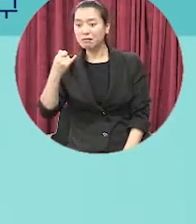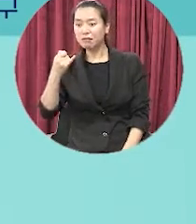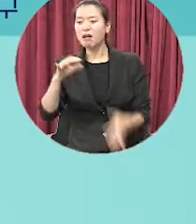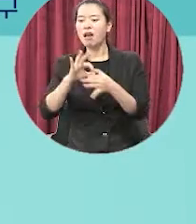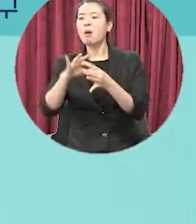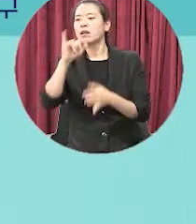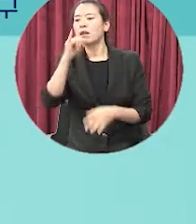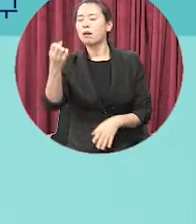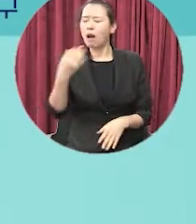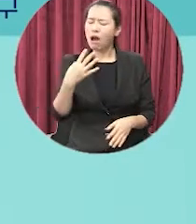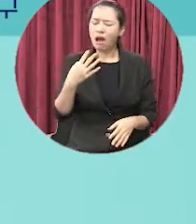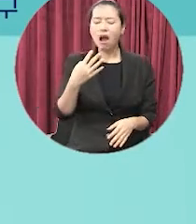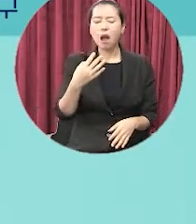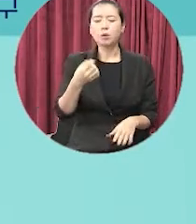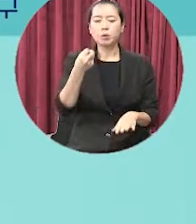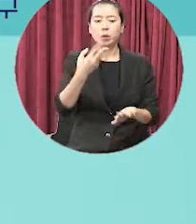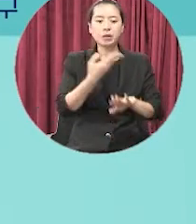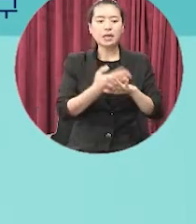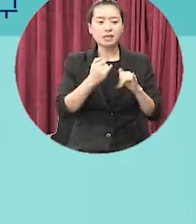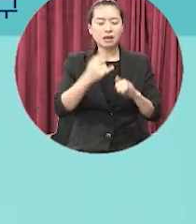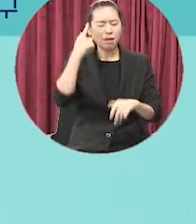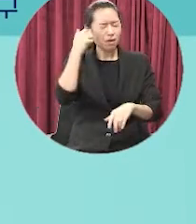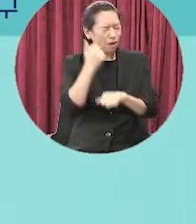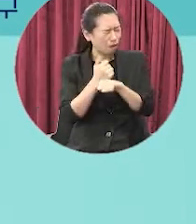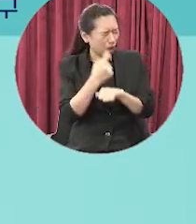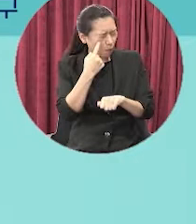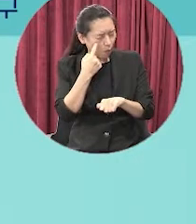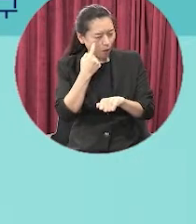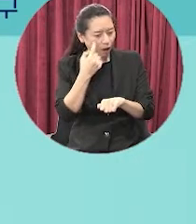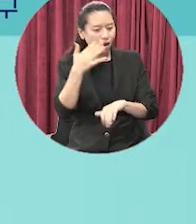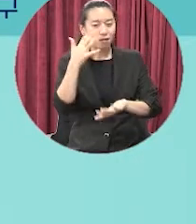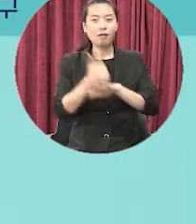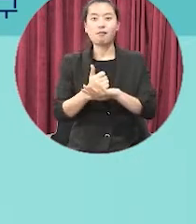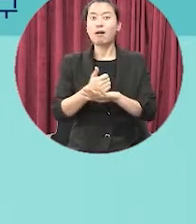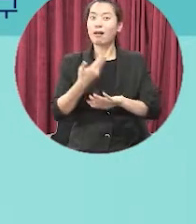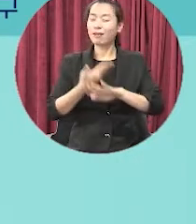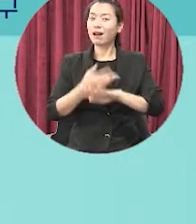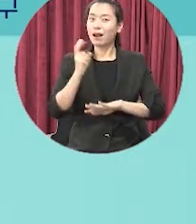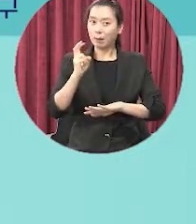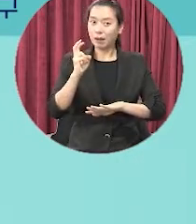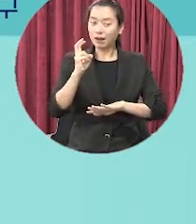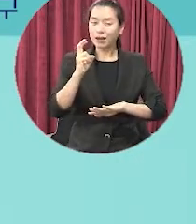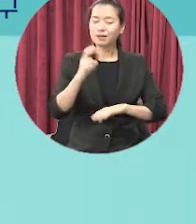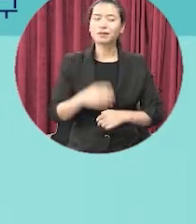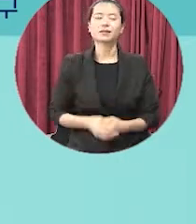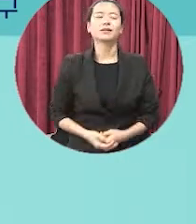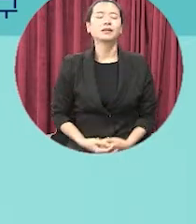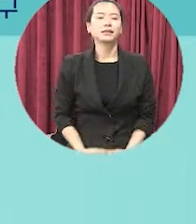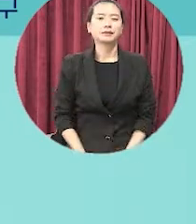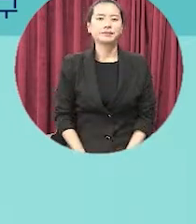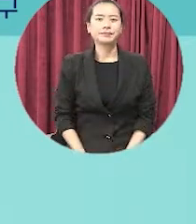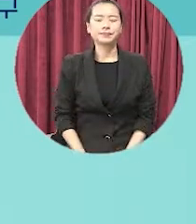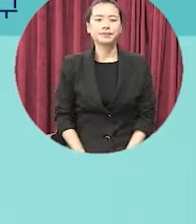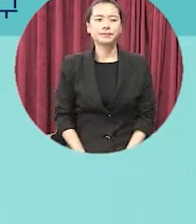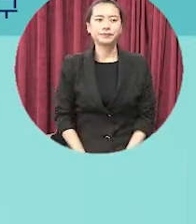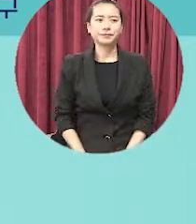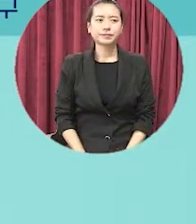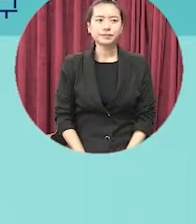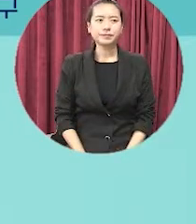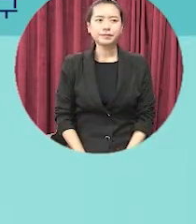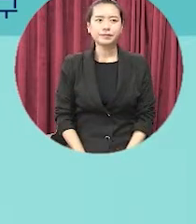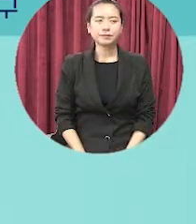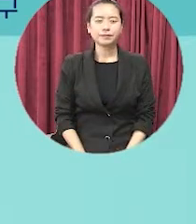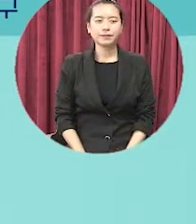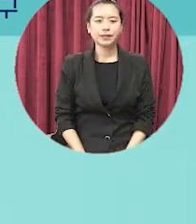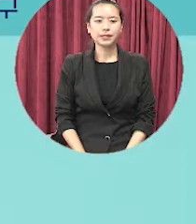사람이 다른 연구를 하면 또 이런 결과가 나올 거고 굉장히 다양한 것들이 나올 거라는 걸 우리가 예상을 해볼 수 있게 되는거죠 그래서 측정한